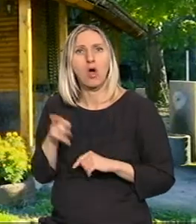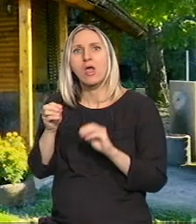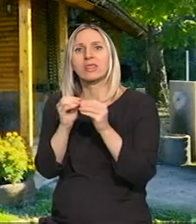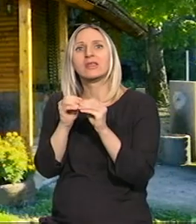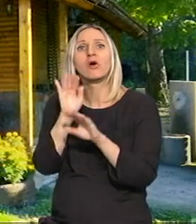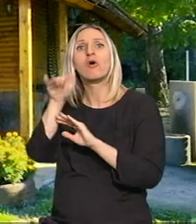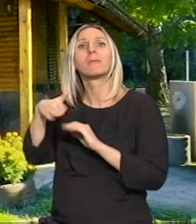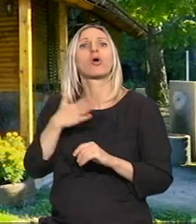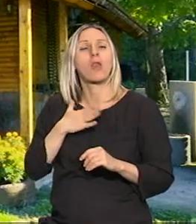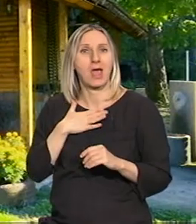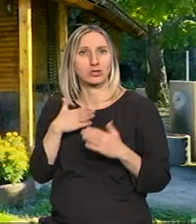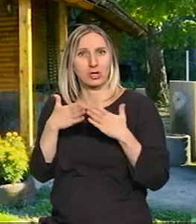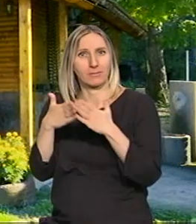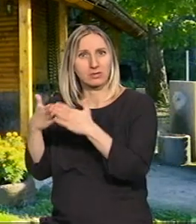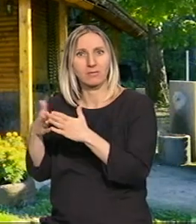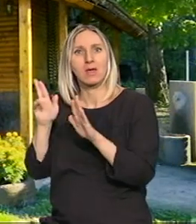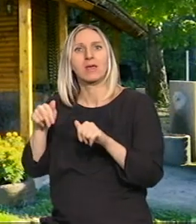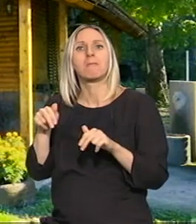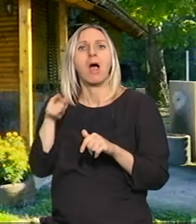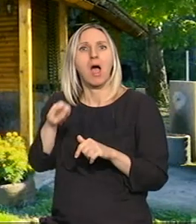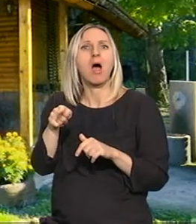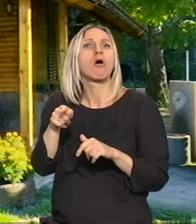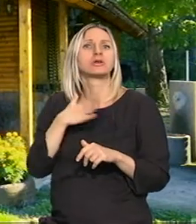preko našeg pristaništa, tu je imao svoje obore